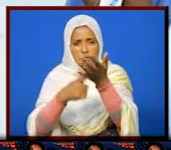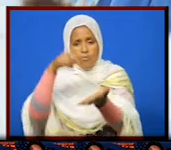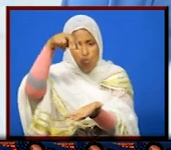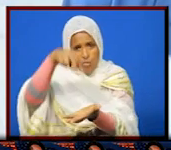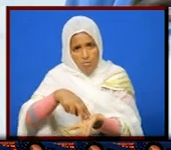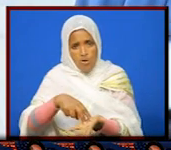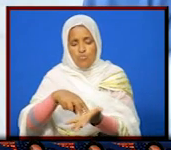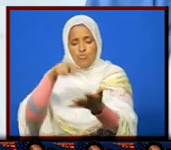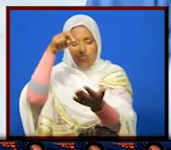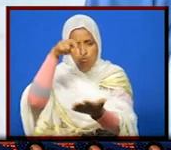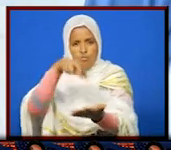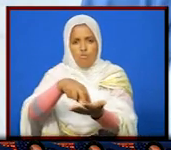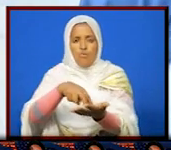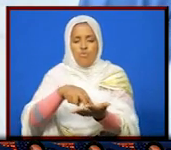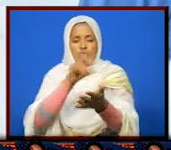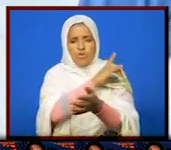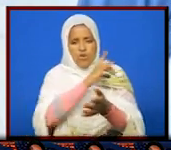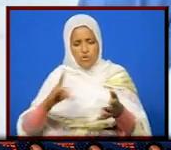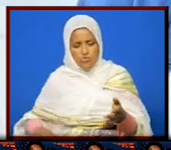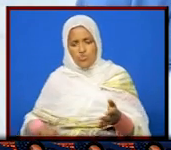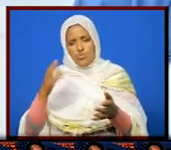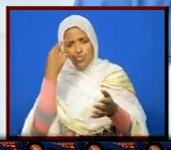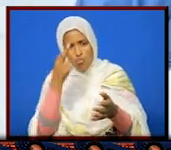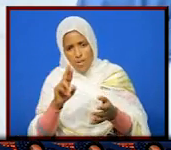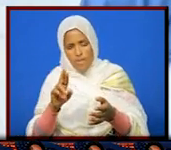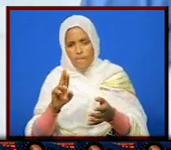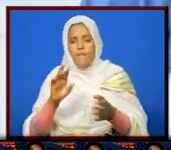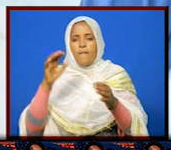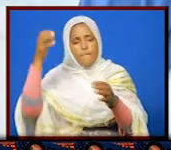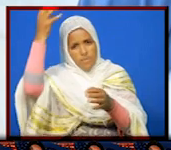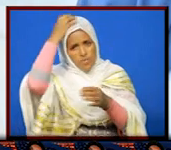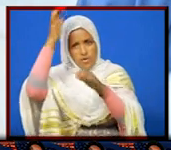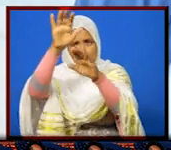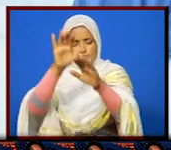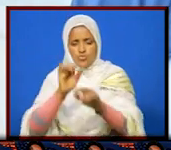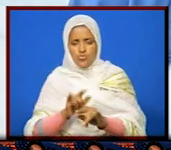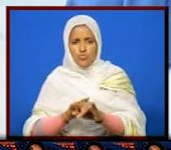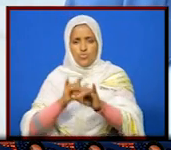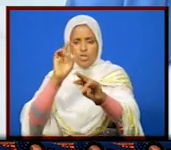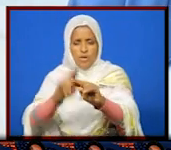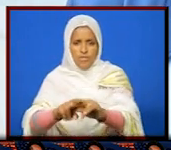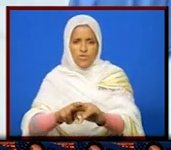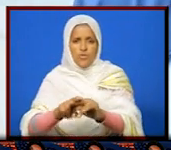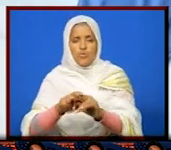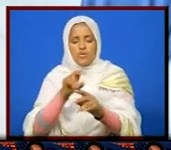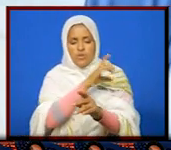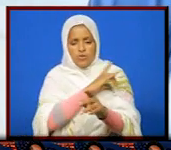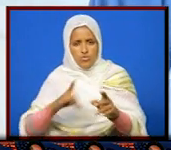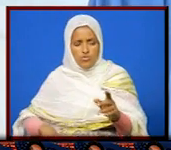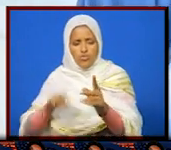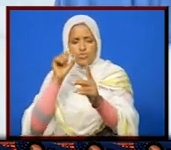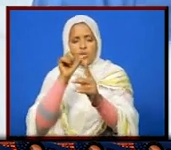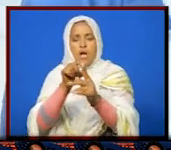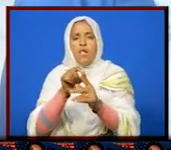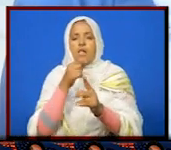ነው። ይቆማሉ ይቆማሉ ከክርስቶስ ወይም በግርማ መንግስቱ ከተቀመጠው ከክርስቶስ